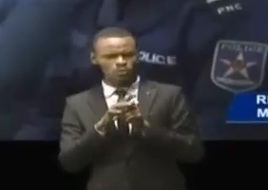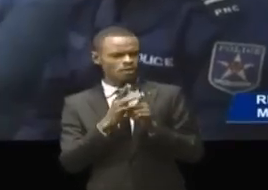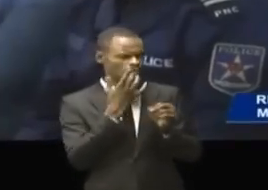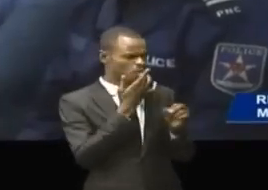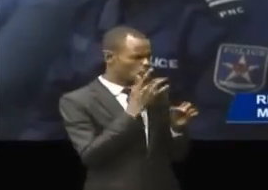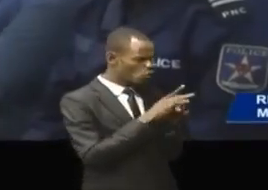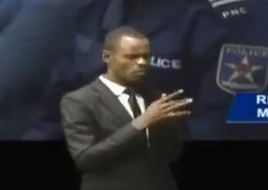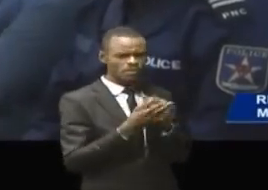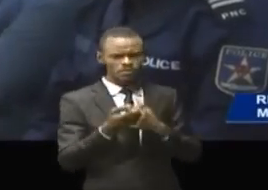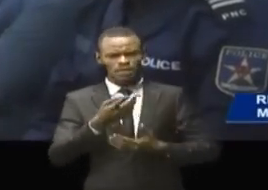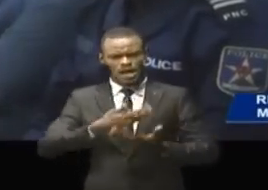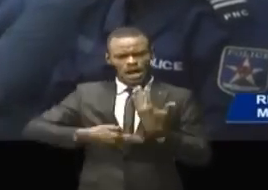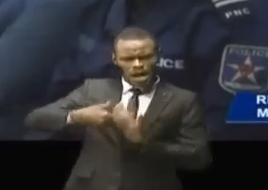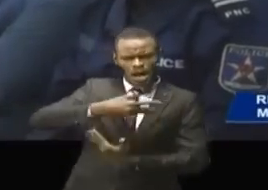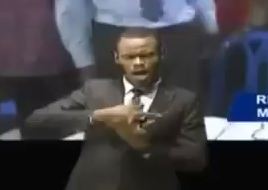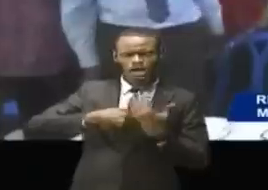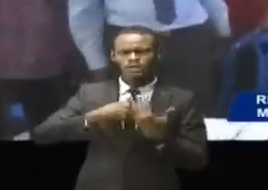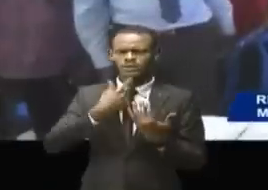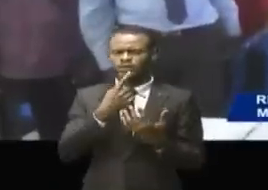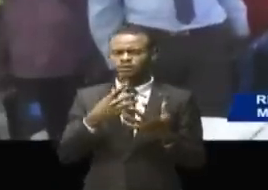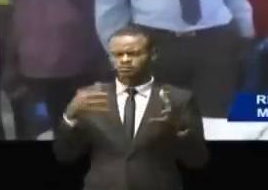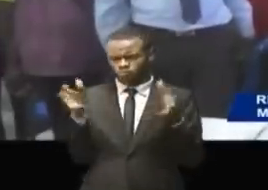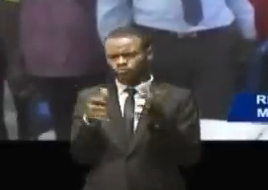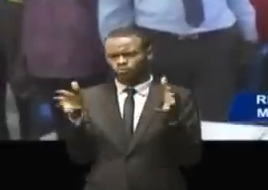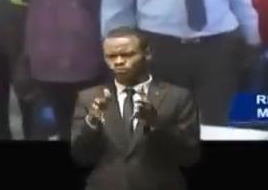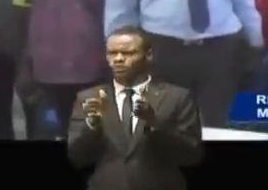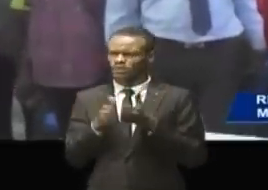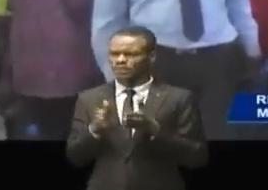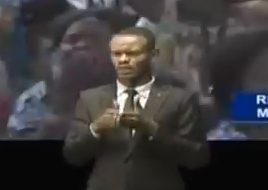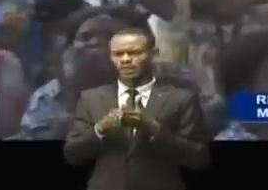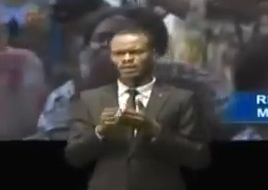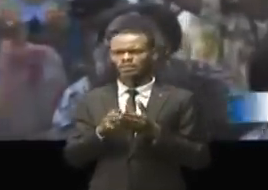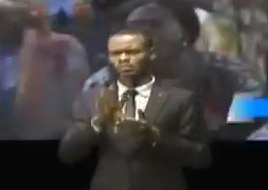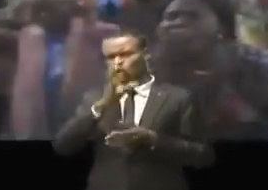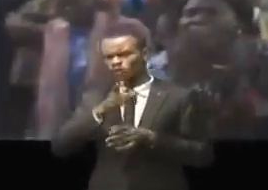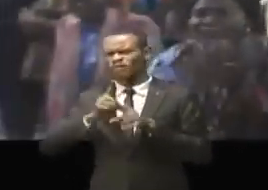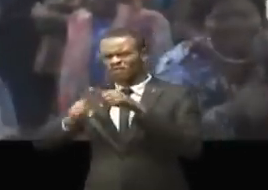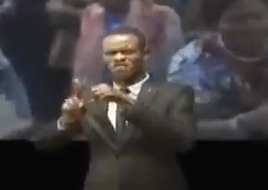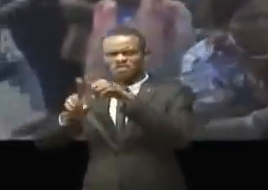rencontres avec la base du parti présidentiel dans d'autres communes de Moamba.